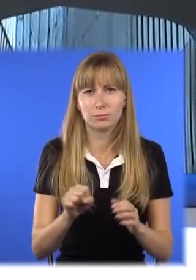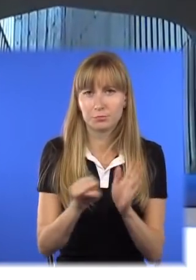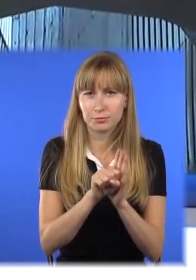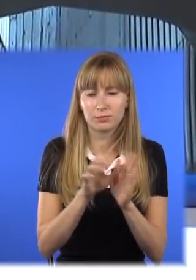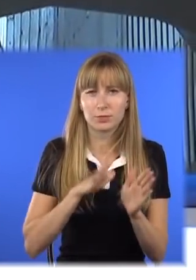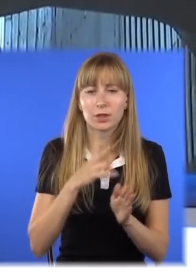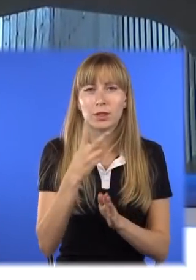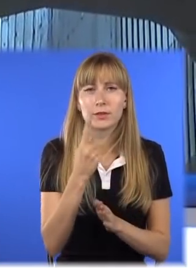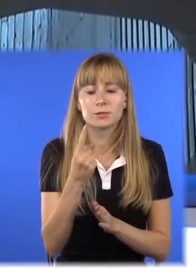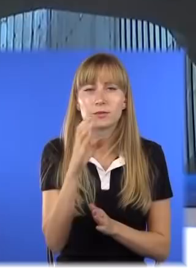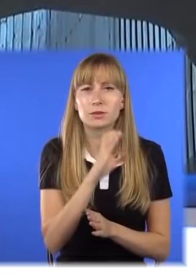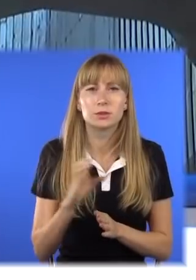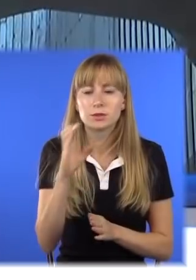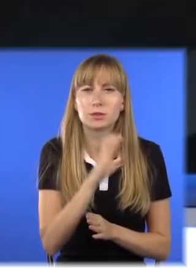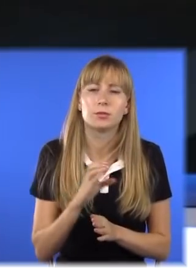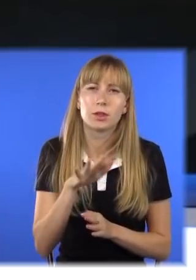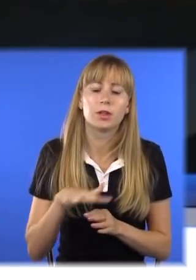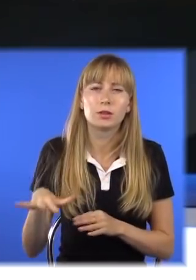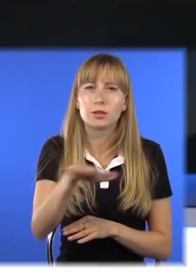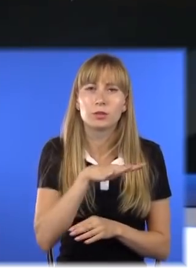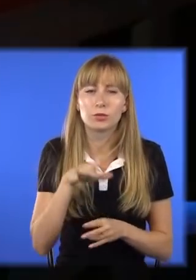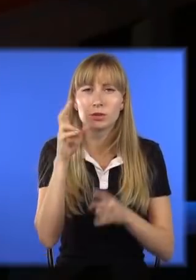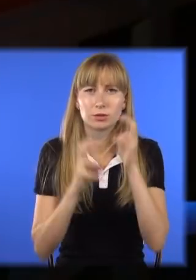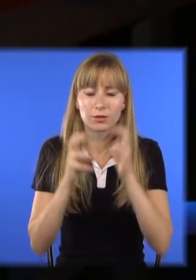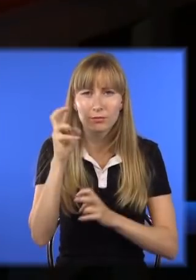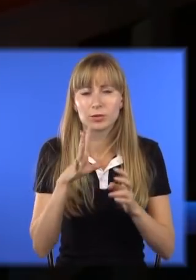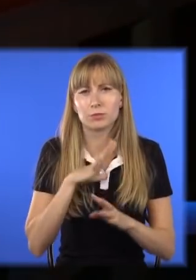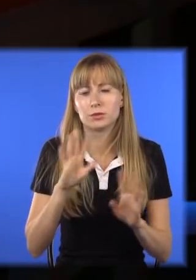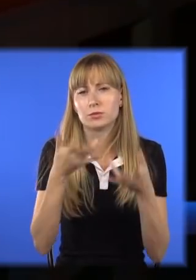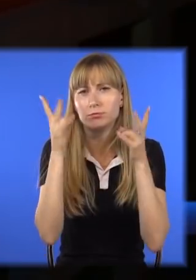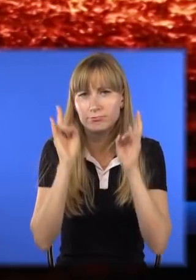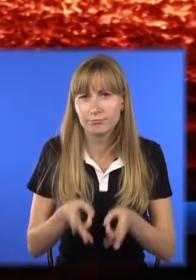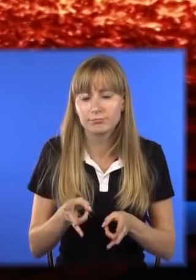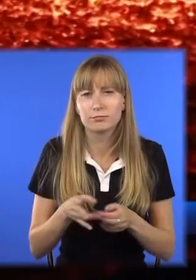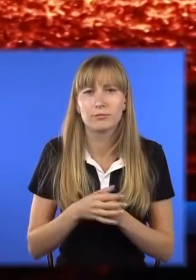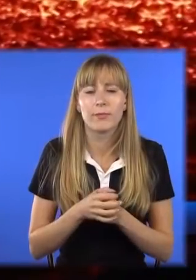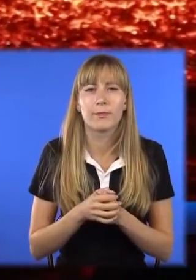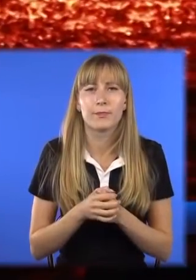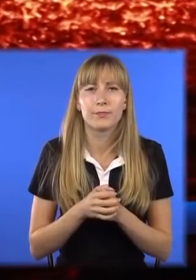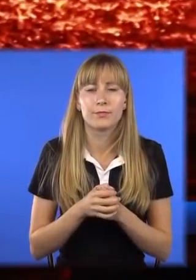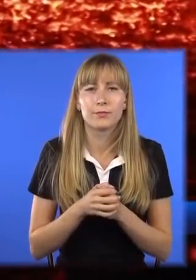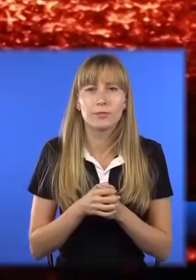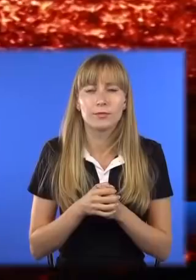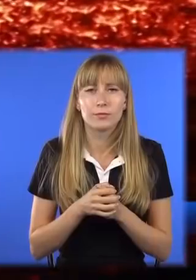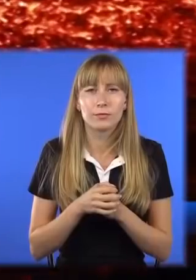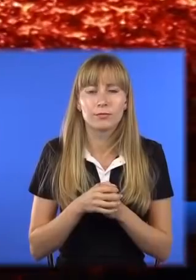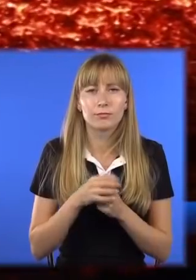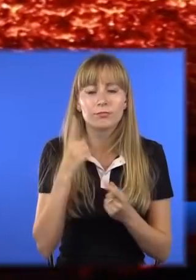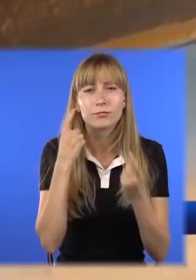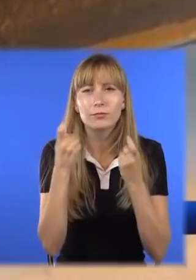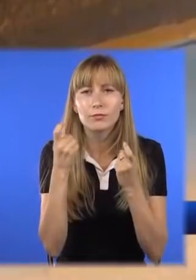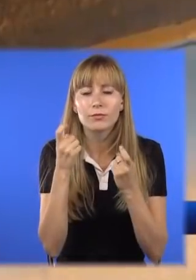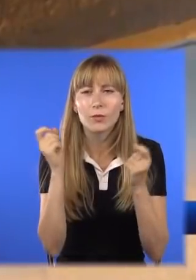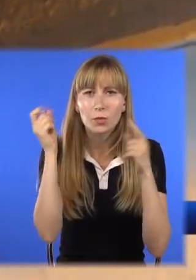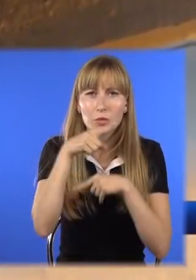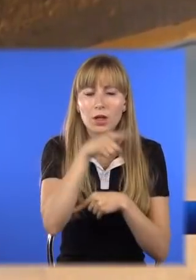фабрики №1 трапився нещасний випадок. За інформацією прес-служби підприємства, електромонтер підрядної організації